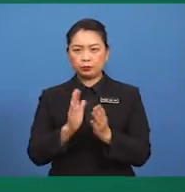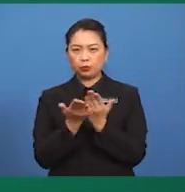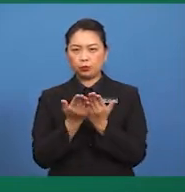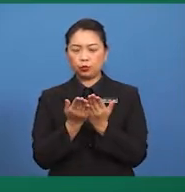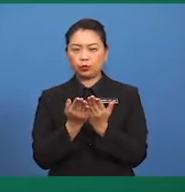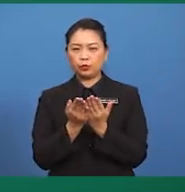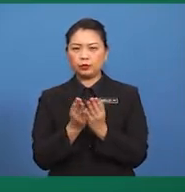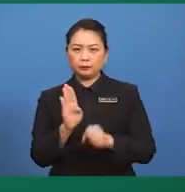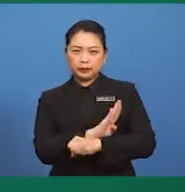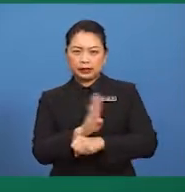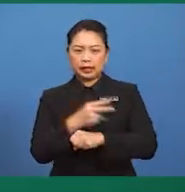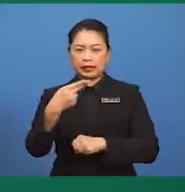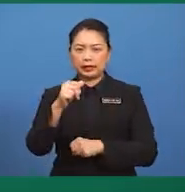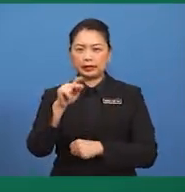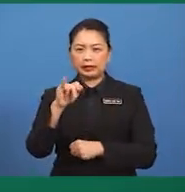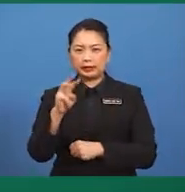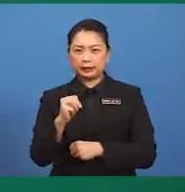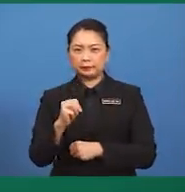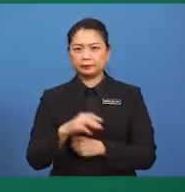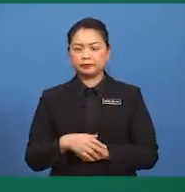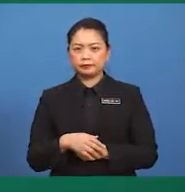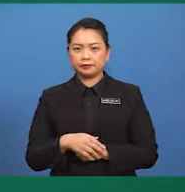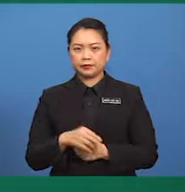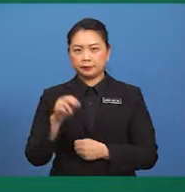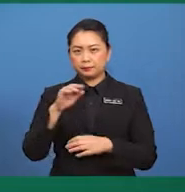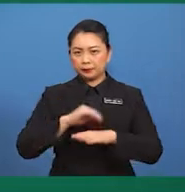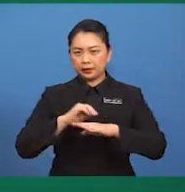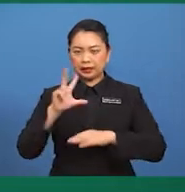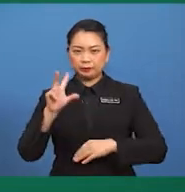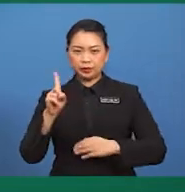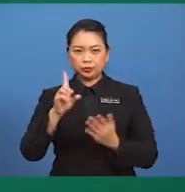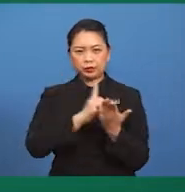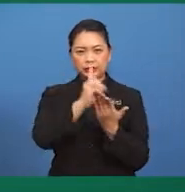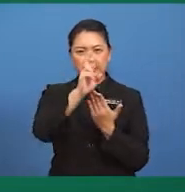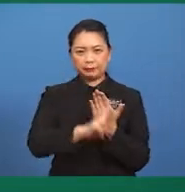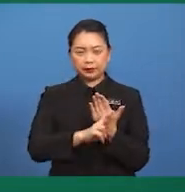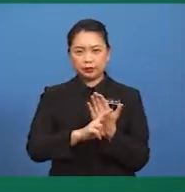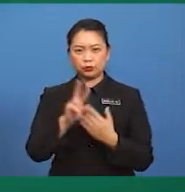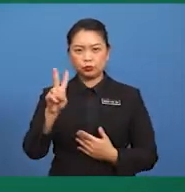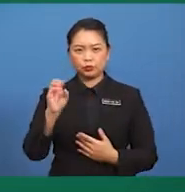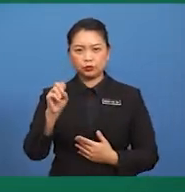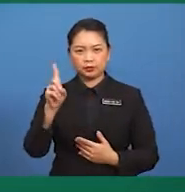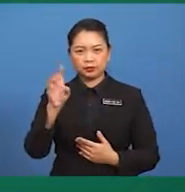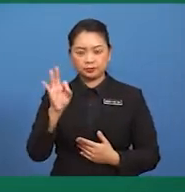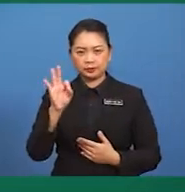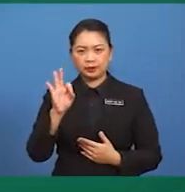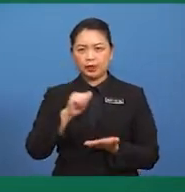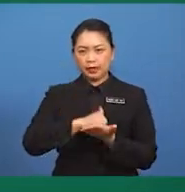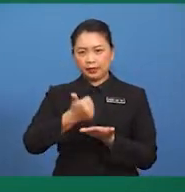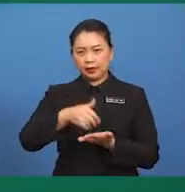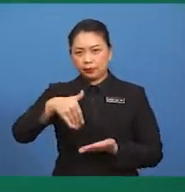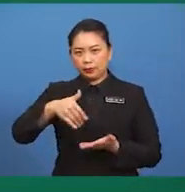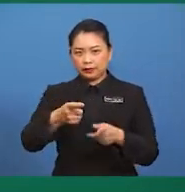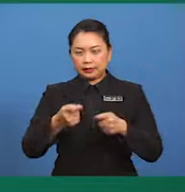buku Perniagaan Hakim. Petikan imbangan duga pada 31 Disember 2019, akaun belum